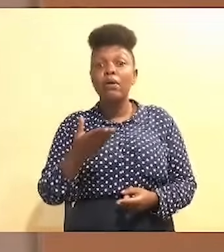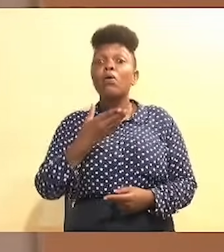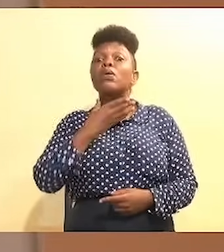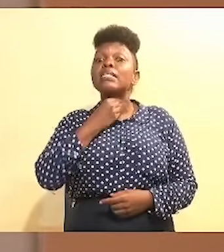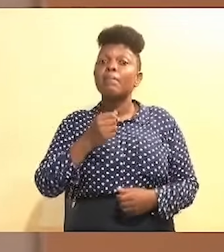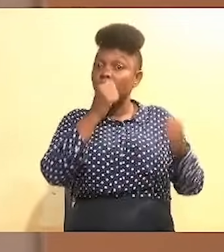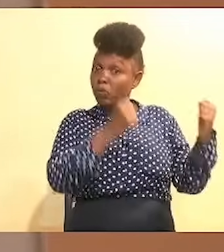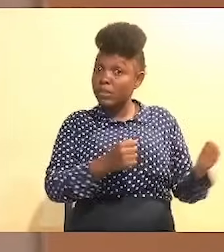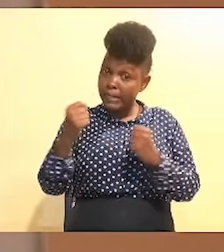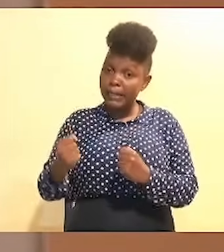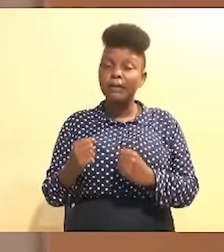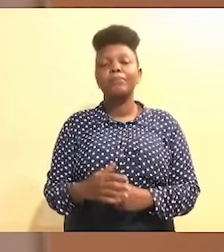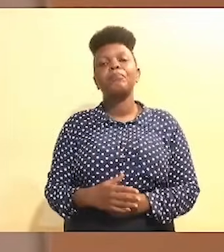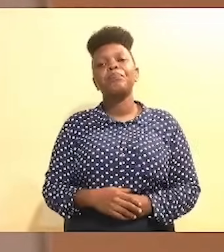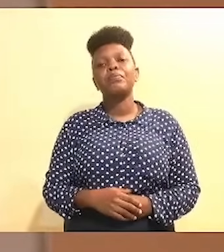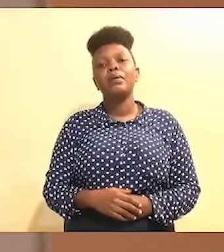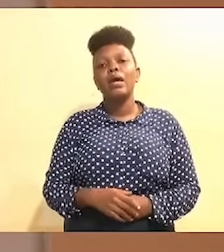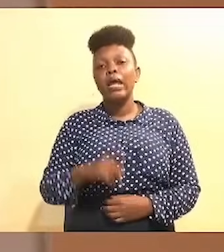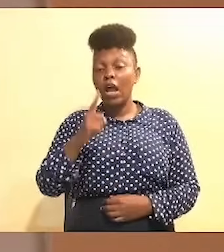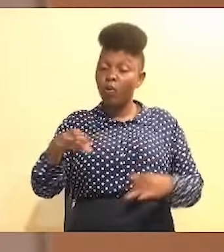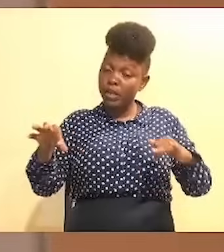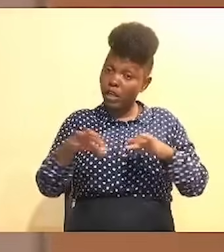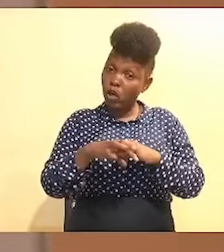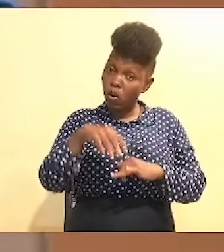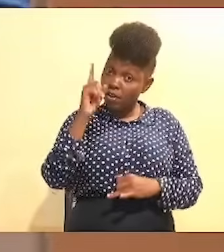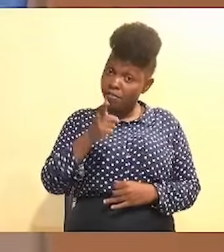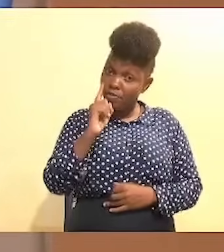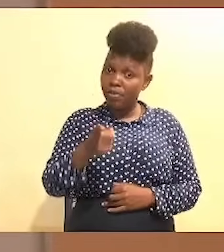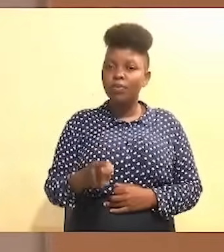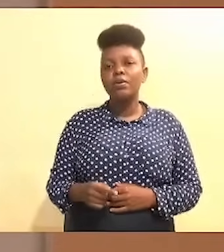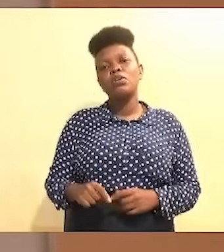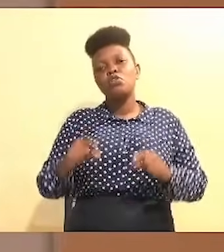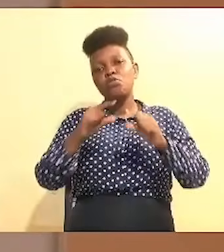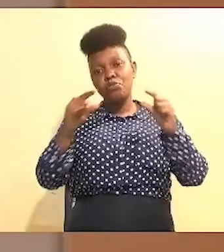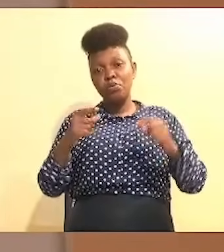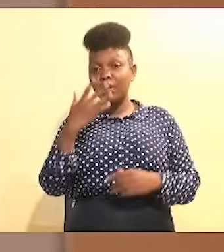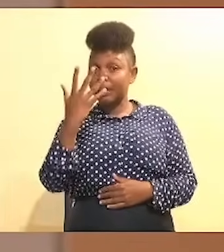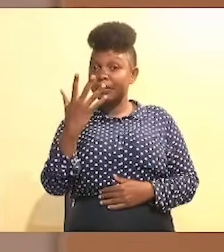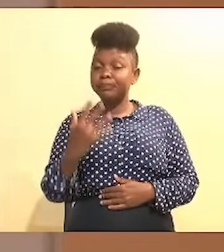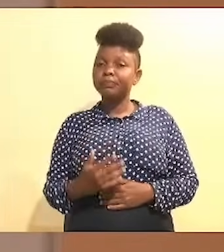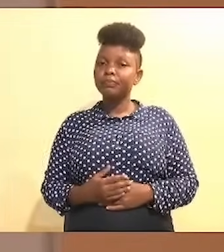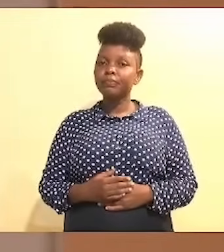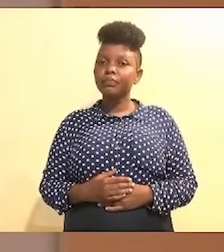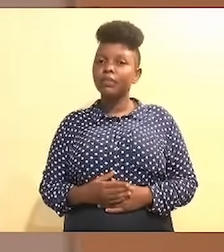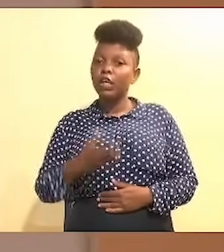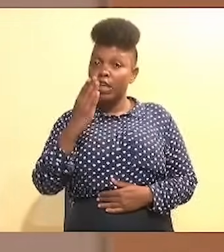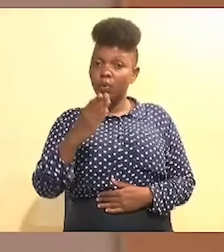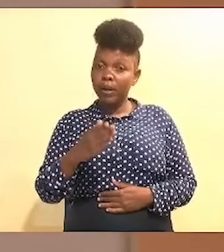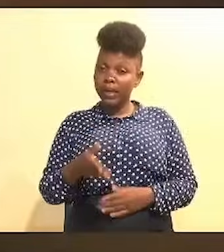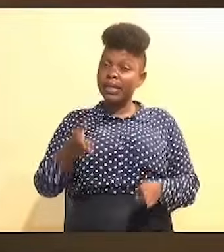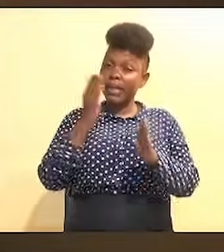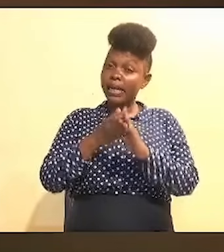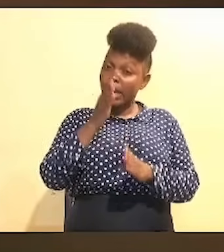kutendewa. Na kwenye ndoa vivyo hivyo. Fungu la 5. Iweni na nia hiyo hiyo ndani